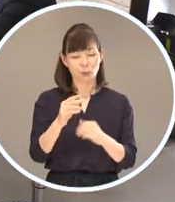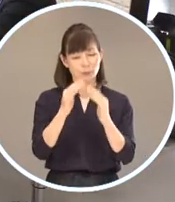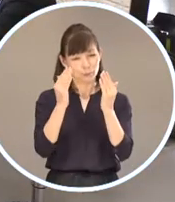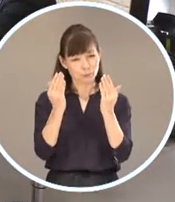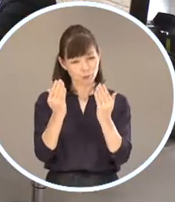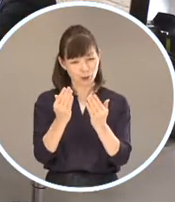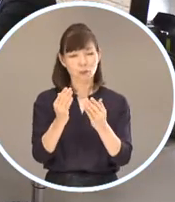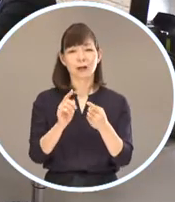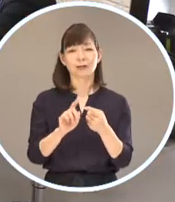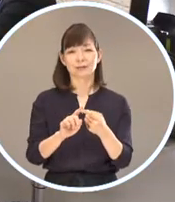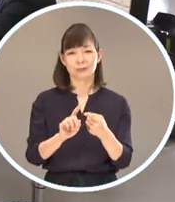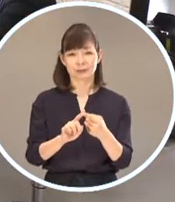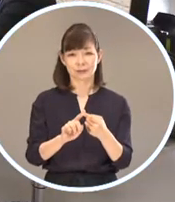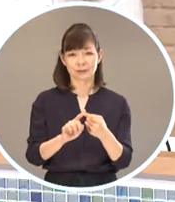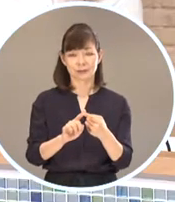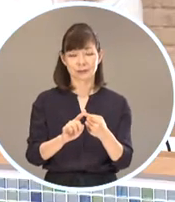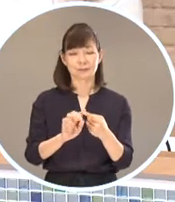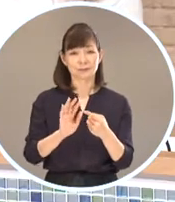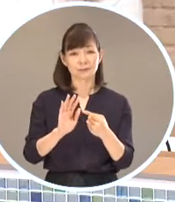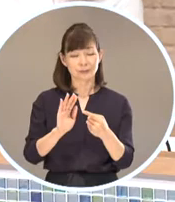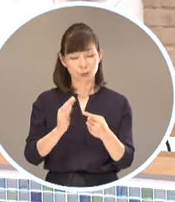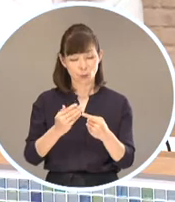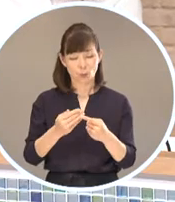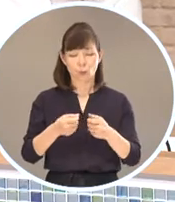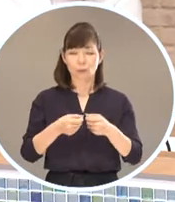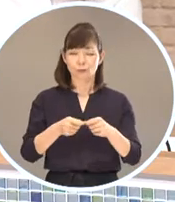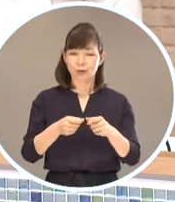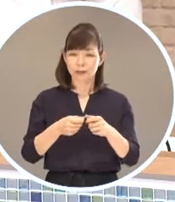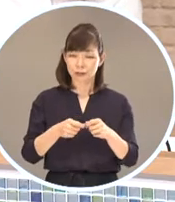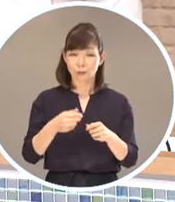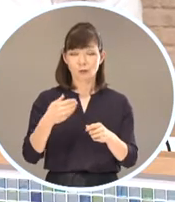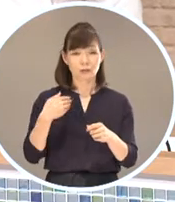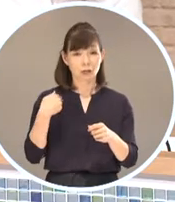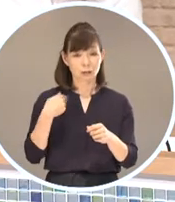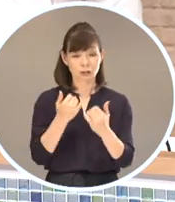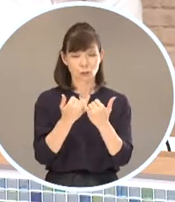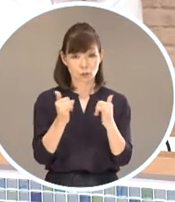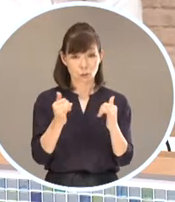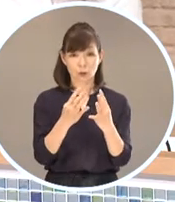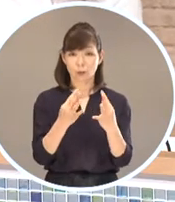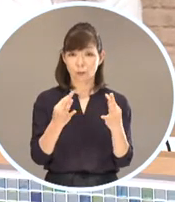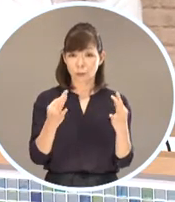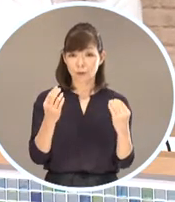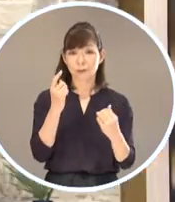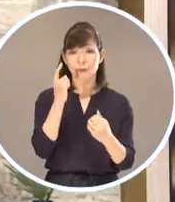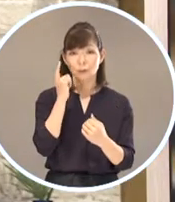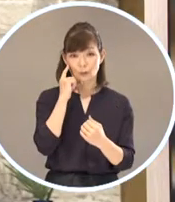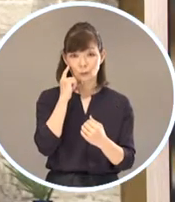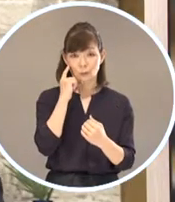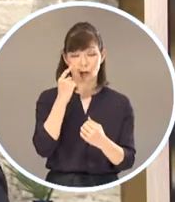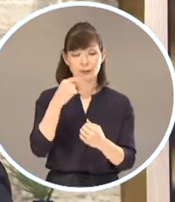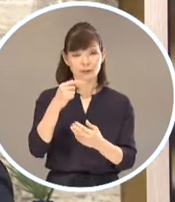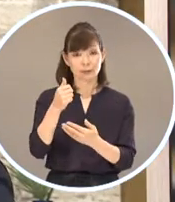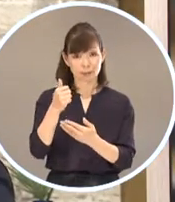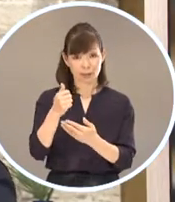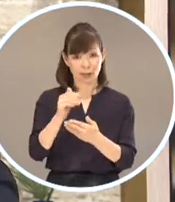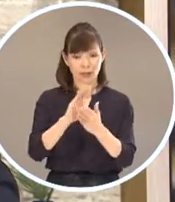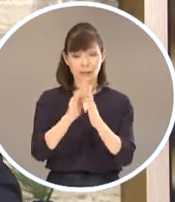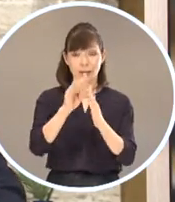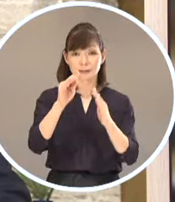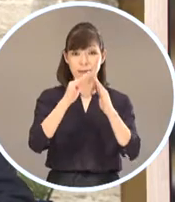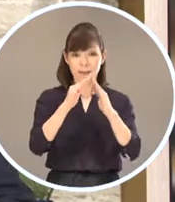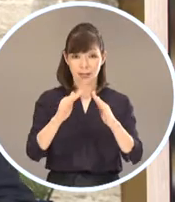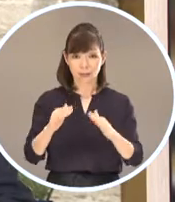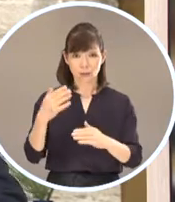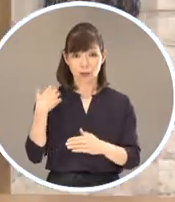ます。ただこの身近なようであまり詳しく知らないという方はきっと多いと思うんですが、先生、これ県議会の役割